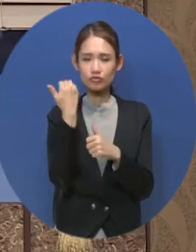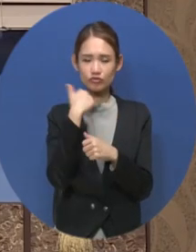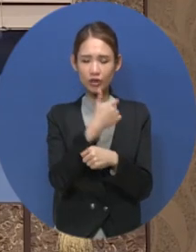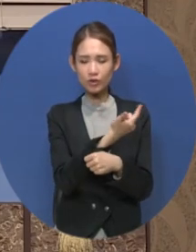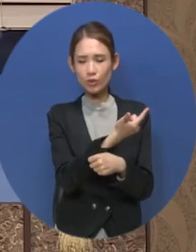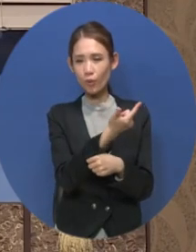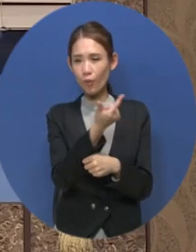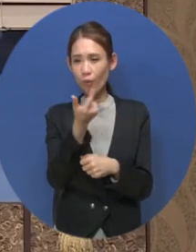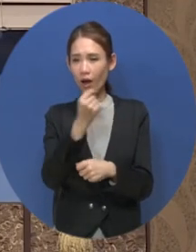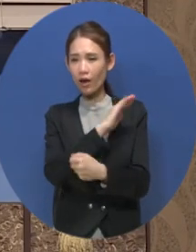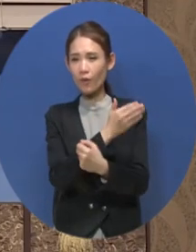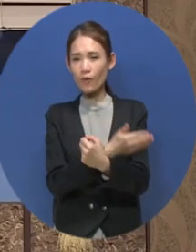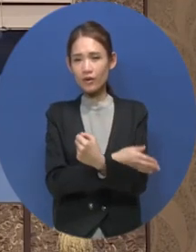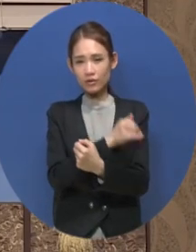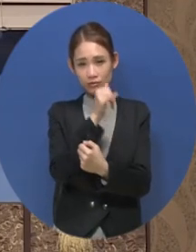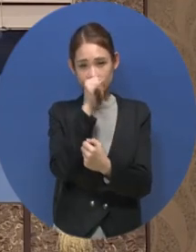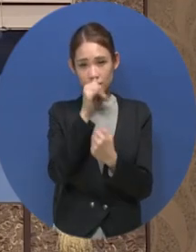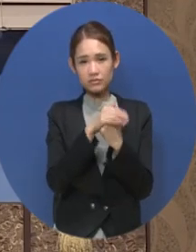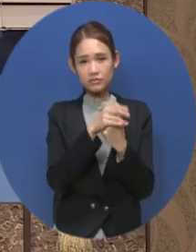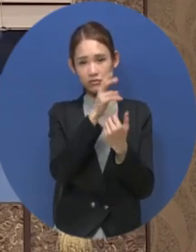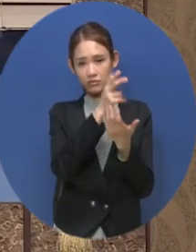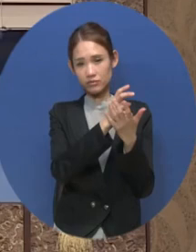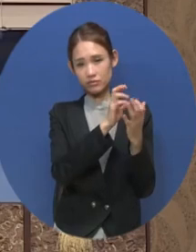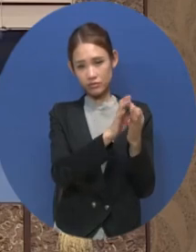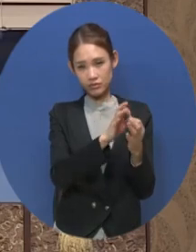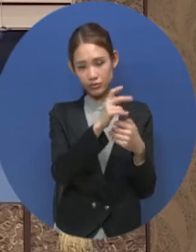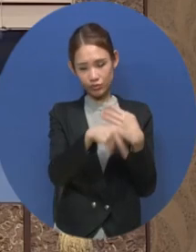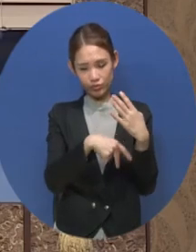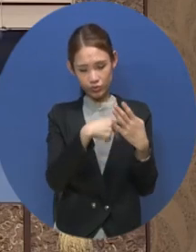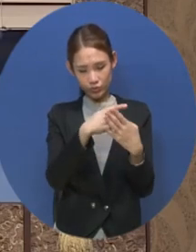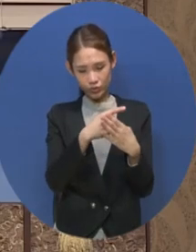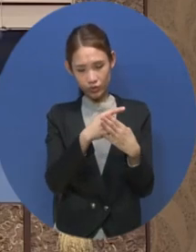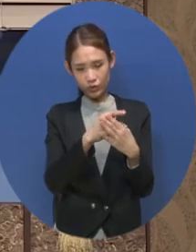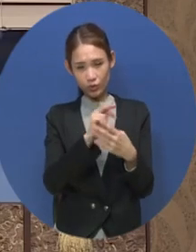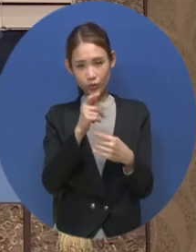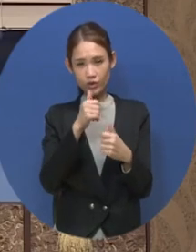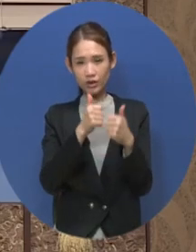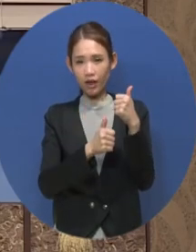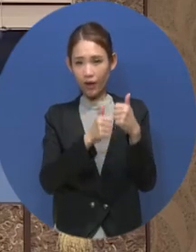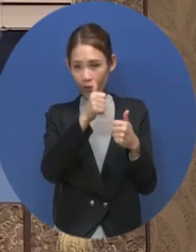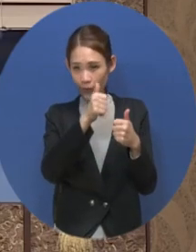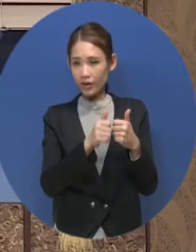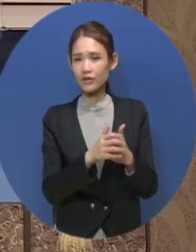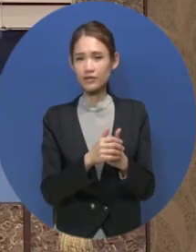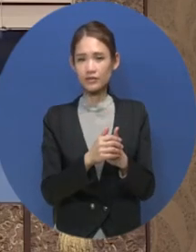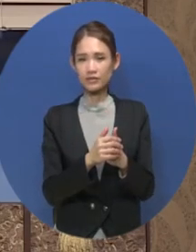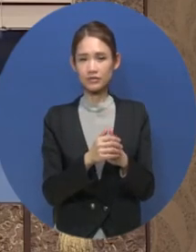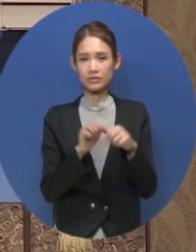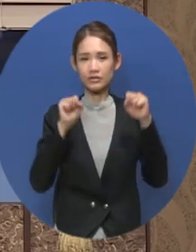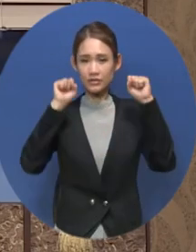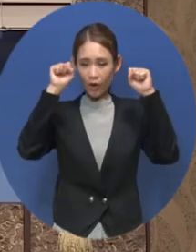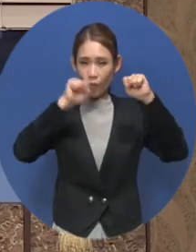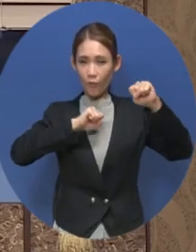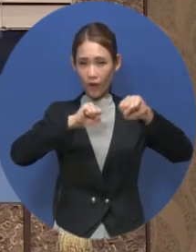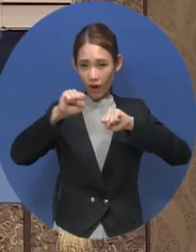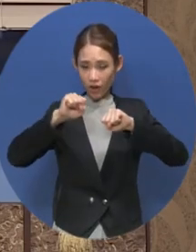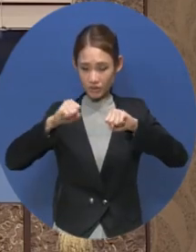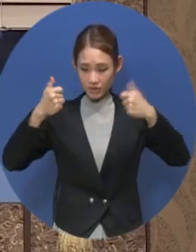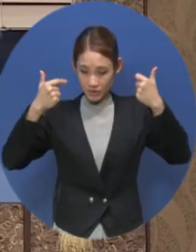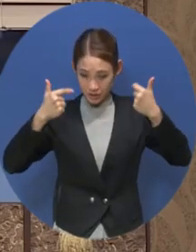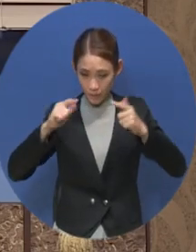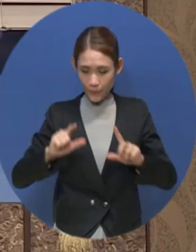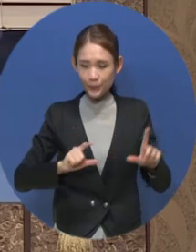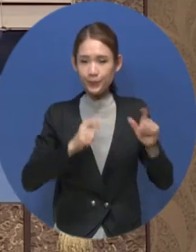거거든요. 법에 그렇죠. 의하면. 그래서 다 그런 프로그램이라든지 동호인 대회라든지 체육활동을 언제든지 누릴 수 있고